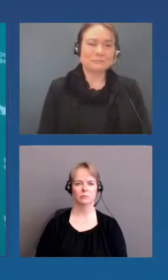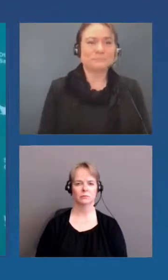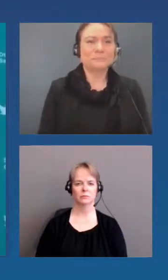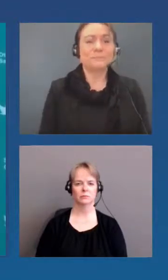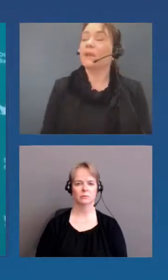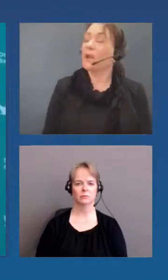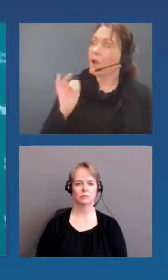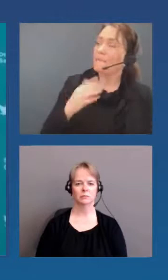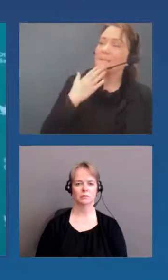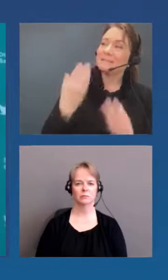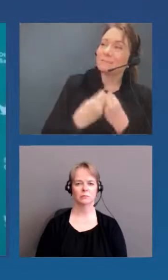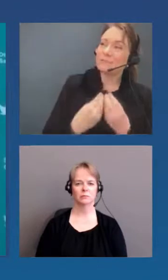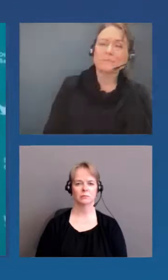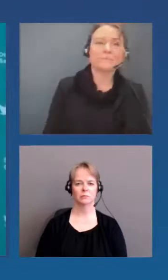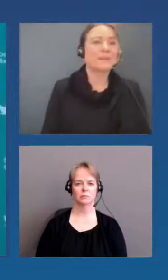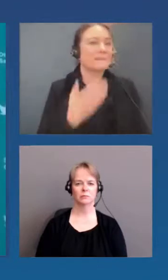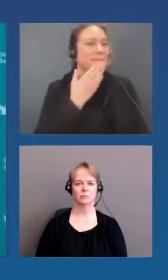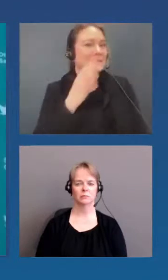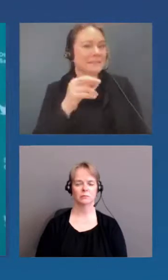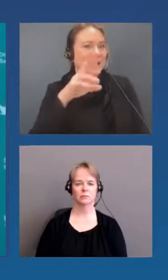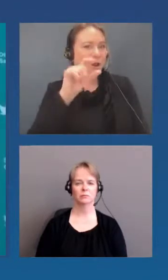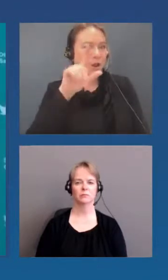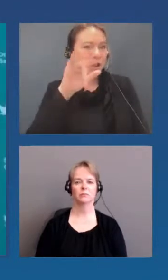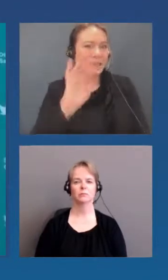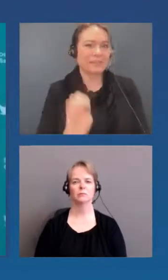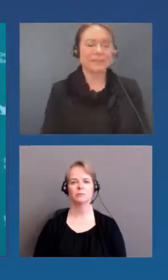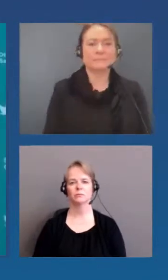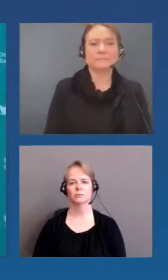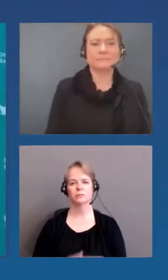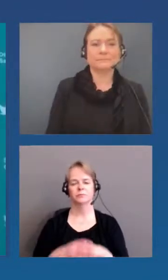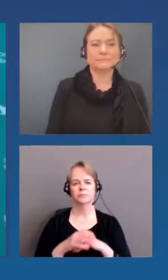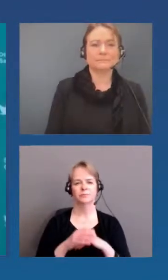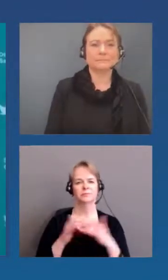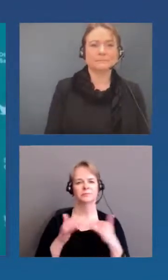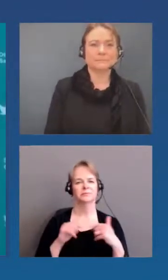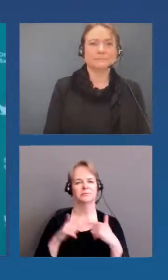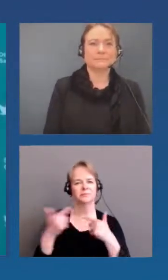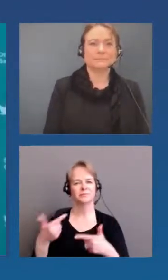Merci beaucoup. Merci, Caroline. We will now go to Global Ottawa and